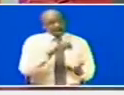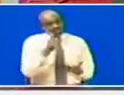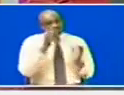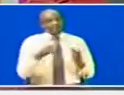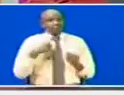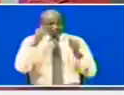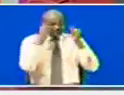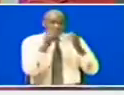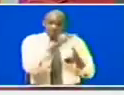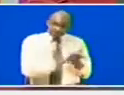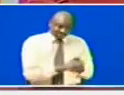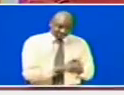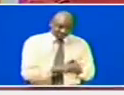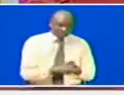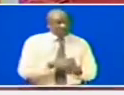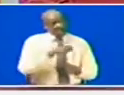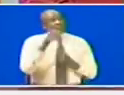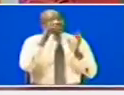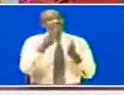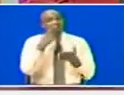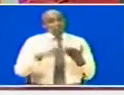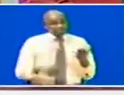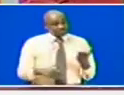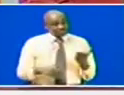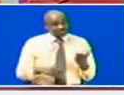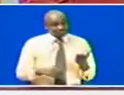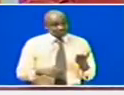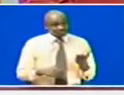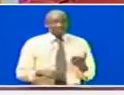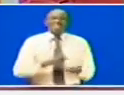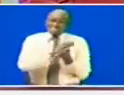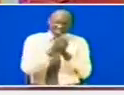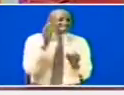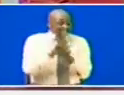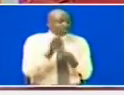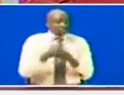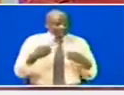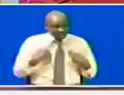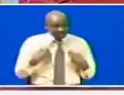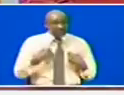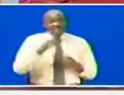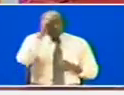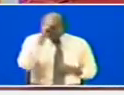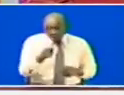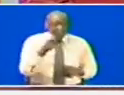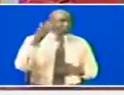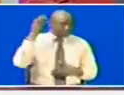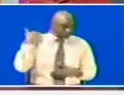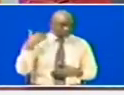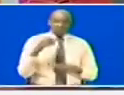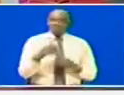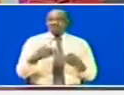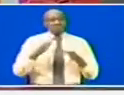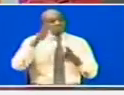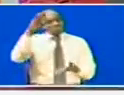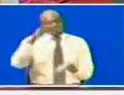asante sana. Nisome ya Victoria Minayo anachangia akisema umebadilika sana, pia ile heshima iliyokuwa hapo kitambo